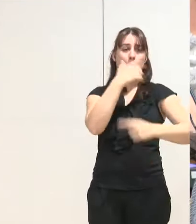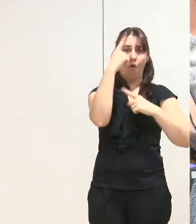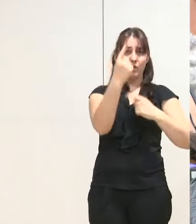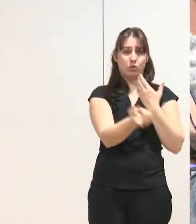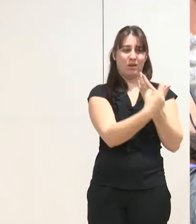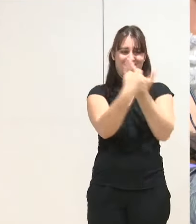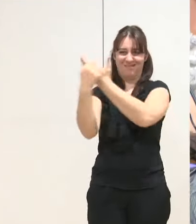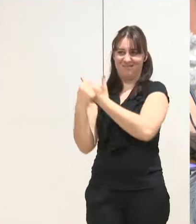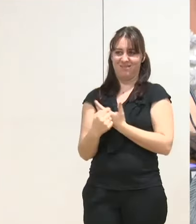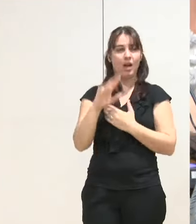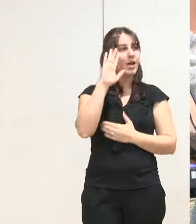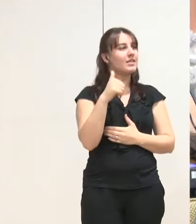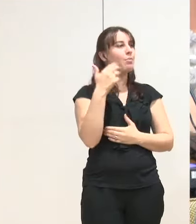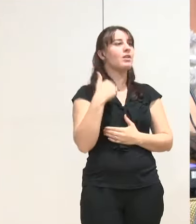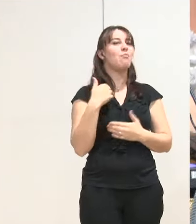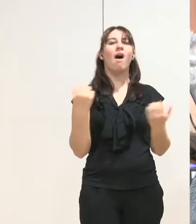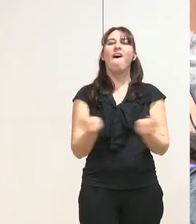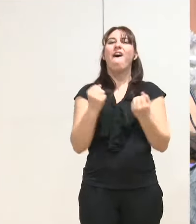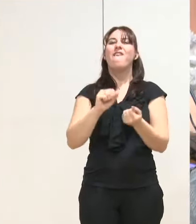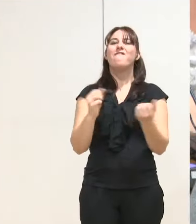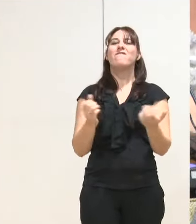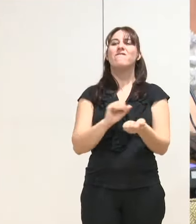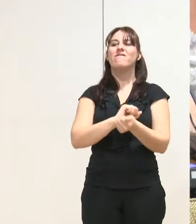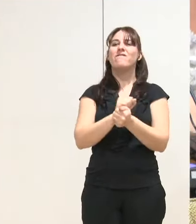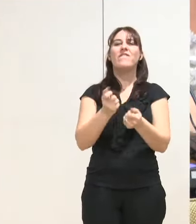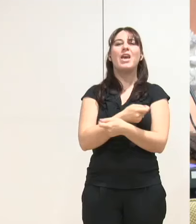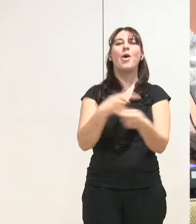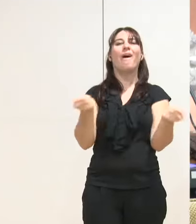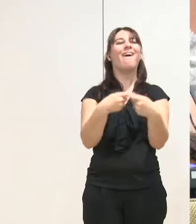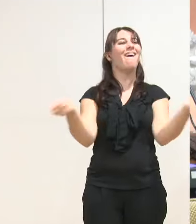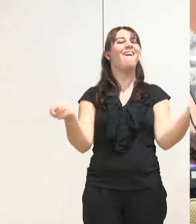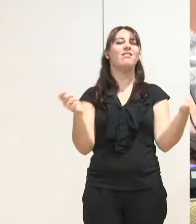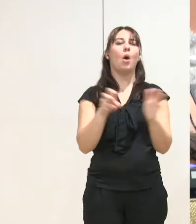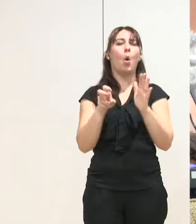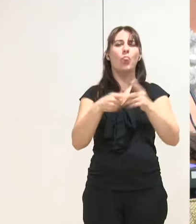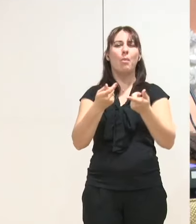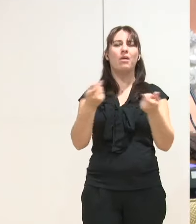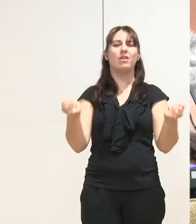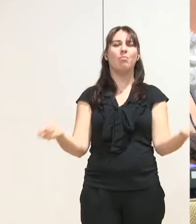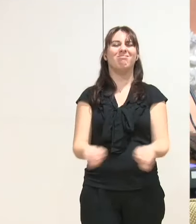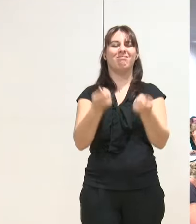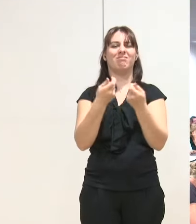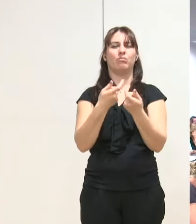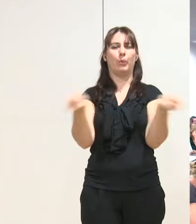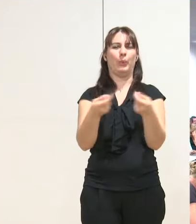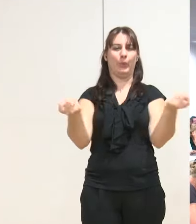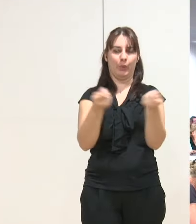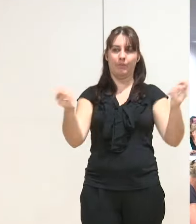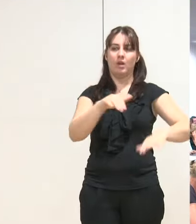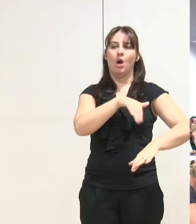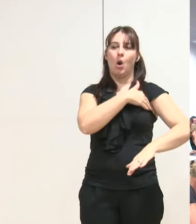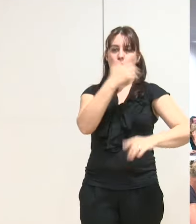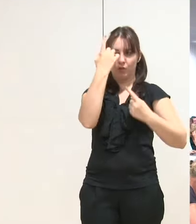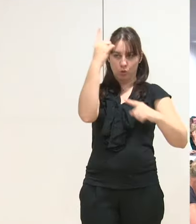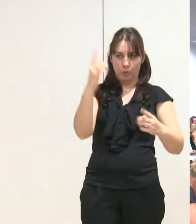je me permets de vous distribuer la petite le petit Player qui va circuler un peu partout dans Grenoble donc quatre offices de tourisme proche le